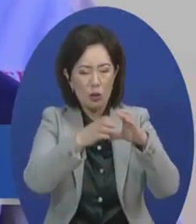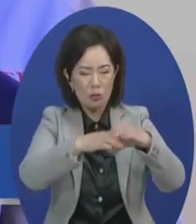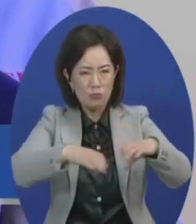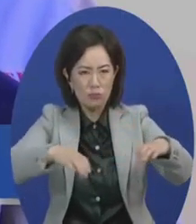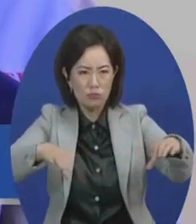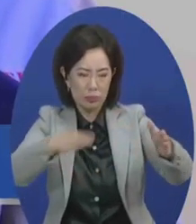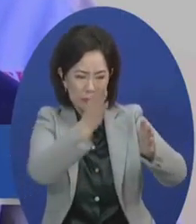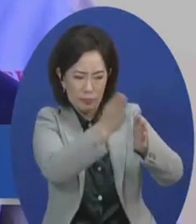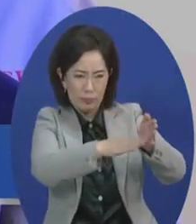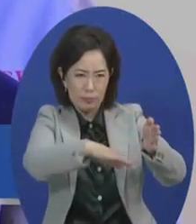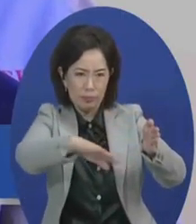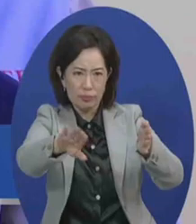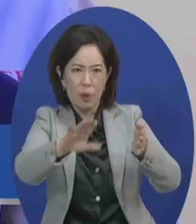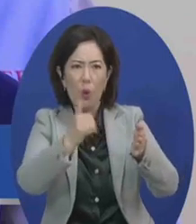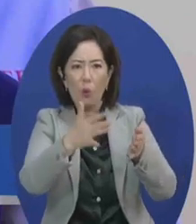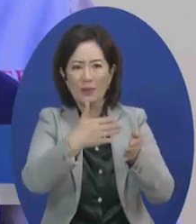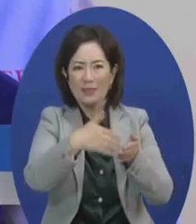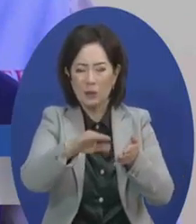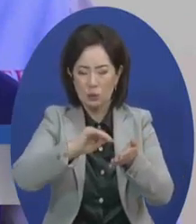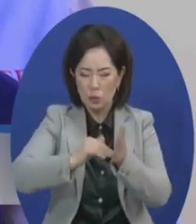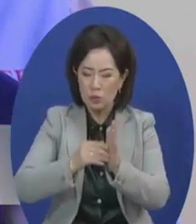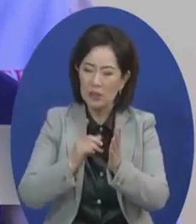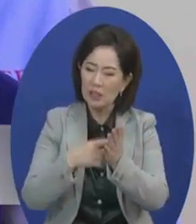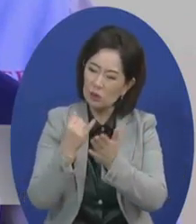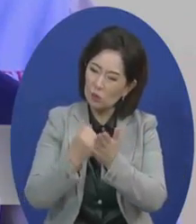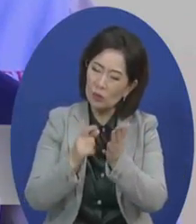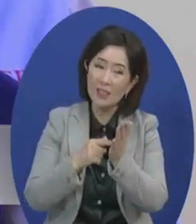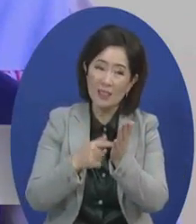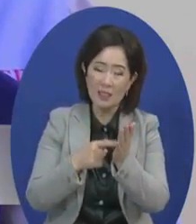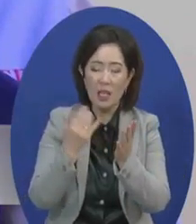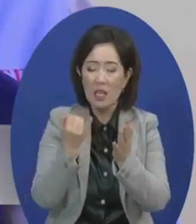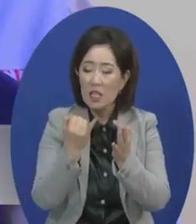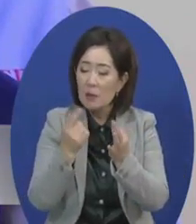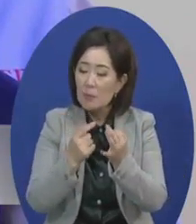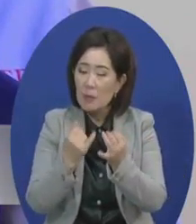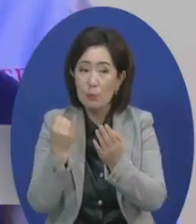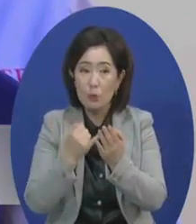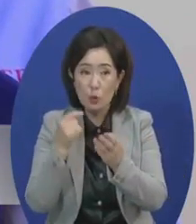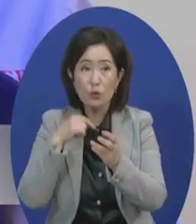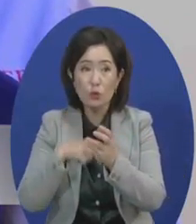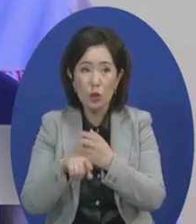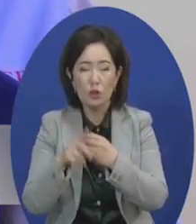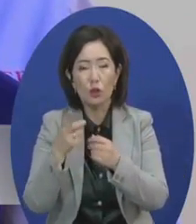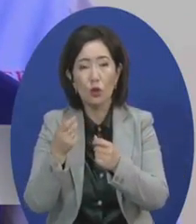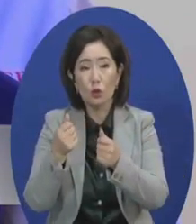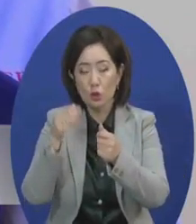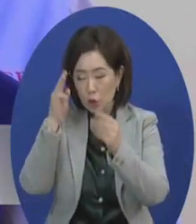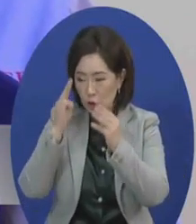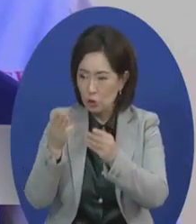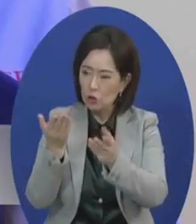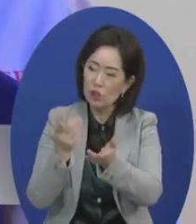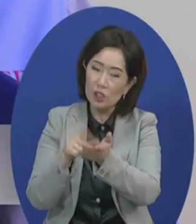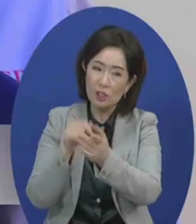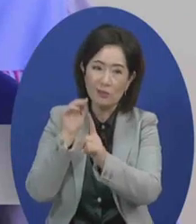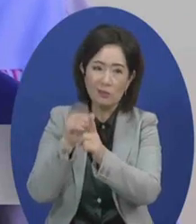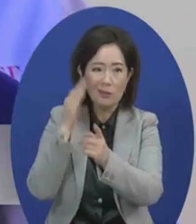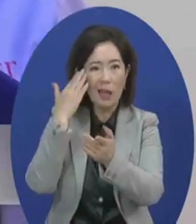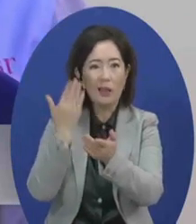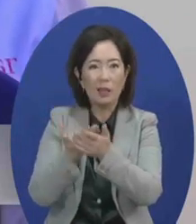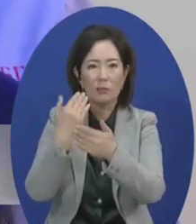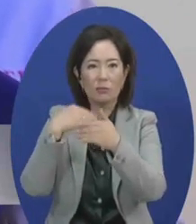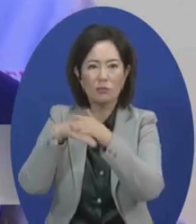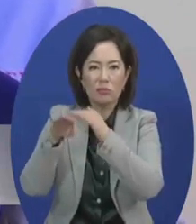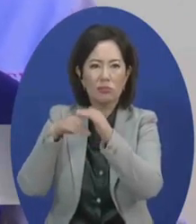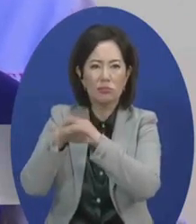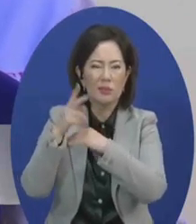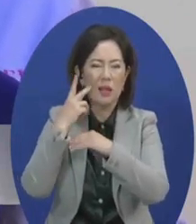үзэний ажлыг төлөвлөх шаардлагатай байна. Дурсал шаар. Хүмүүс манд манай хүмүүс манд гэсэн бас булаа булаа боолгаа гэдэг зүйл нь